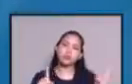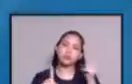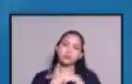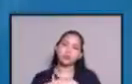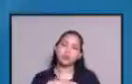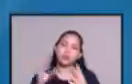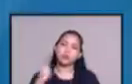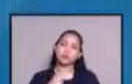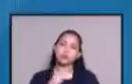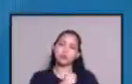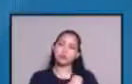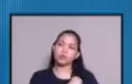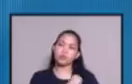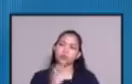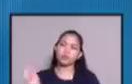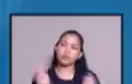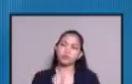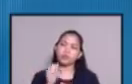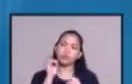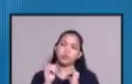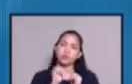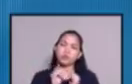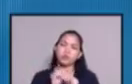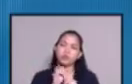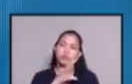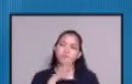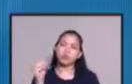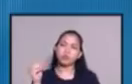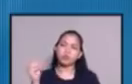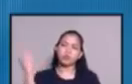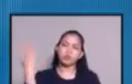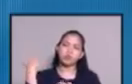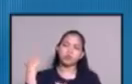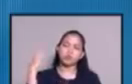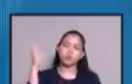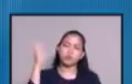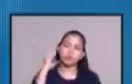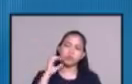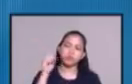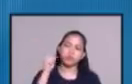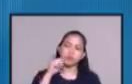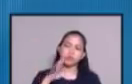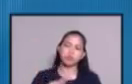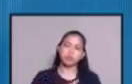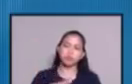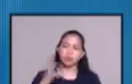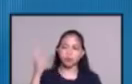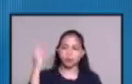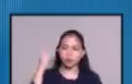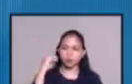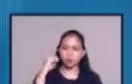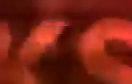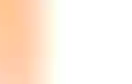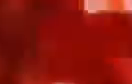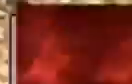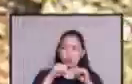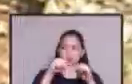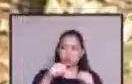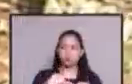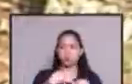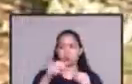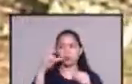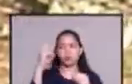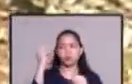sa Senado, sasabak sa job interview si dating Sulu Congresswoman Nurana Sahidula. Isusulong daw